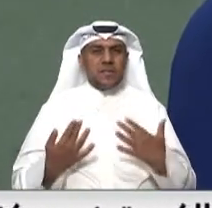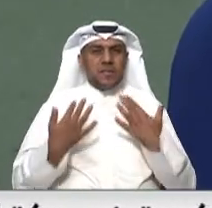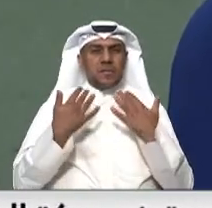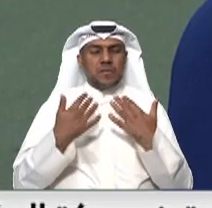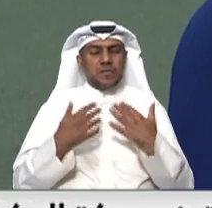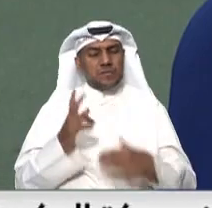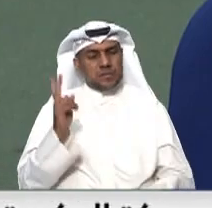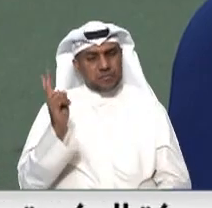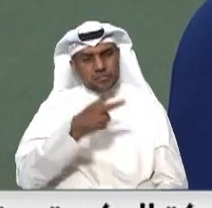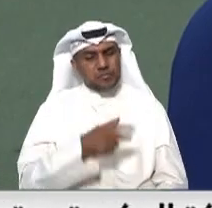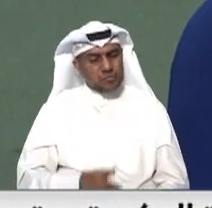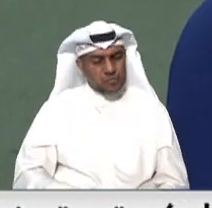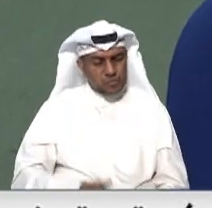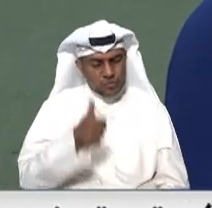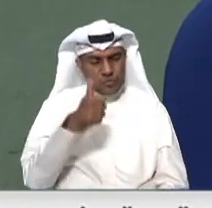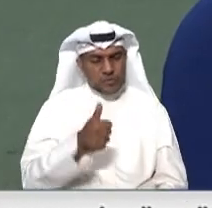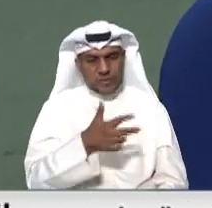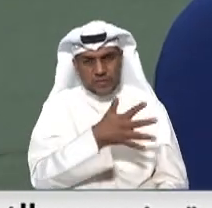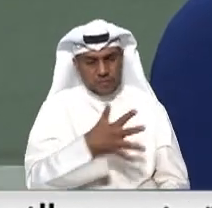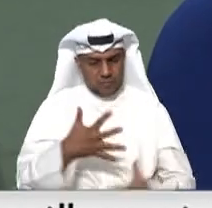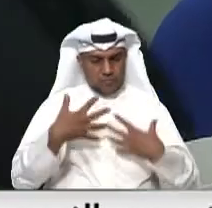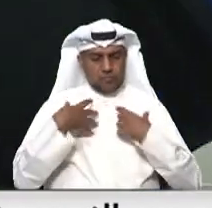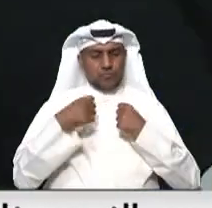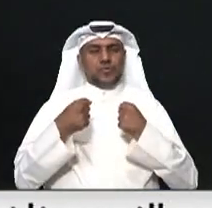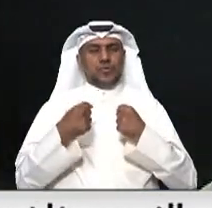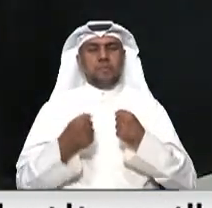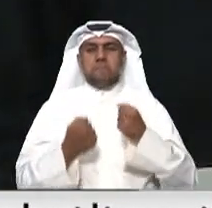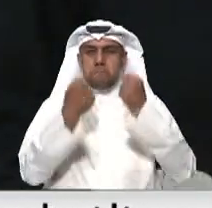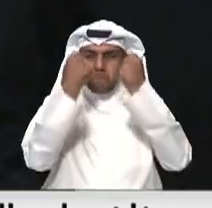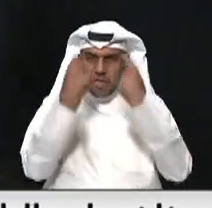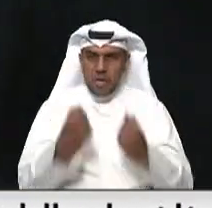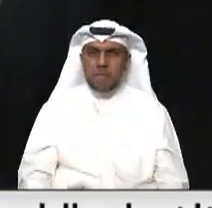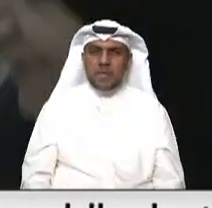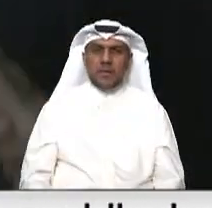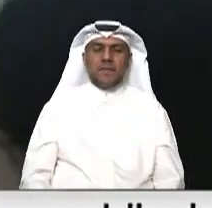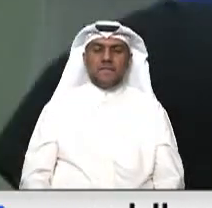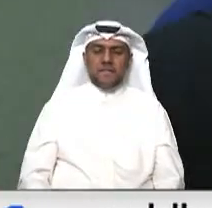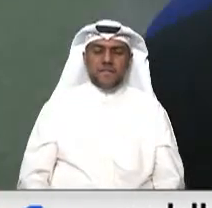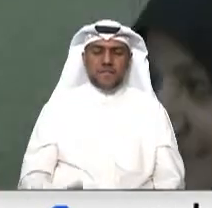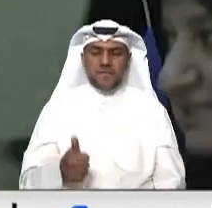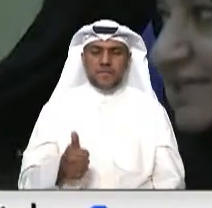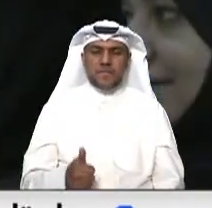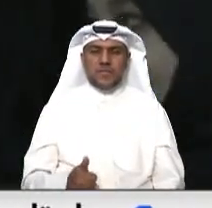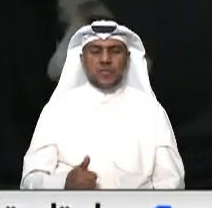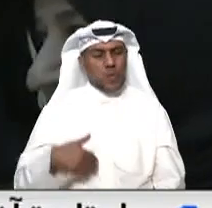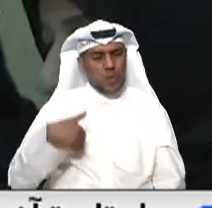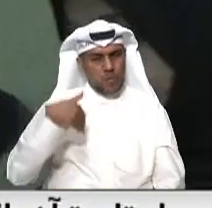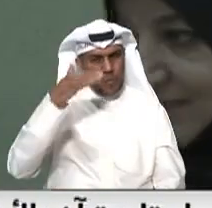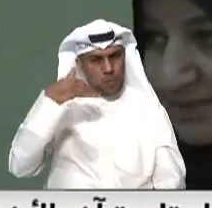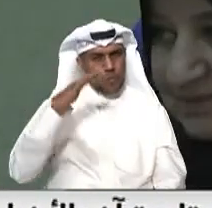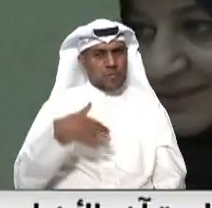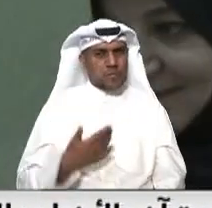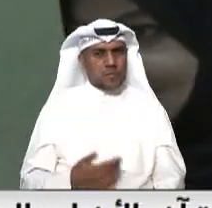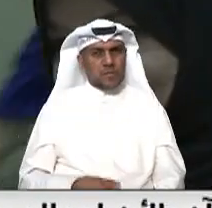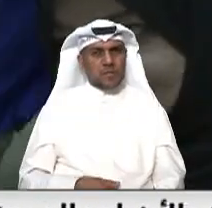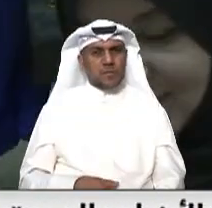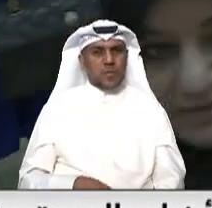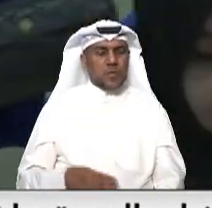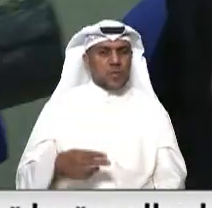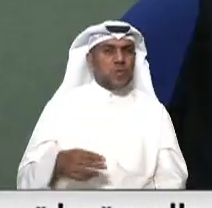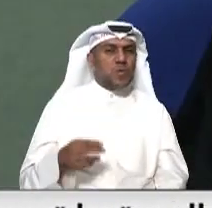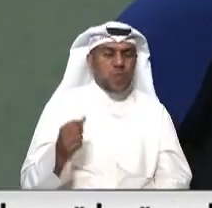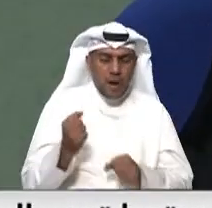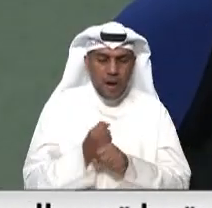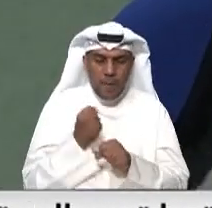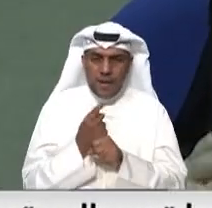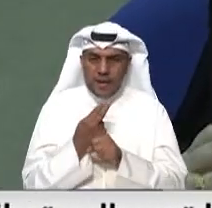هو هذا راح يساعدهم في طبعا جوده الحياه ونسبه الشفاء عاليه جدا صراحه والسعوديه انا كل